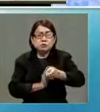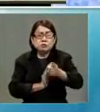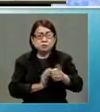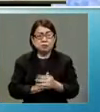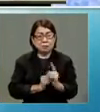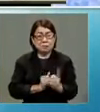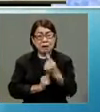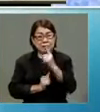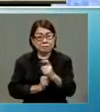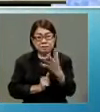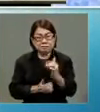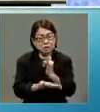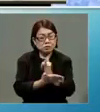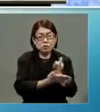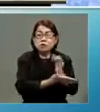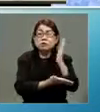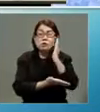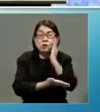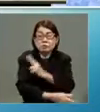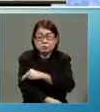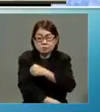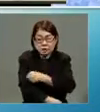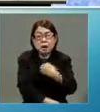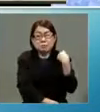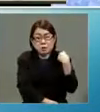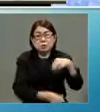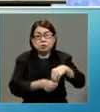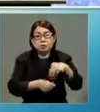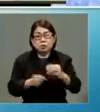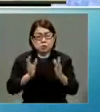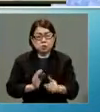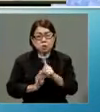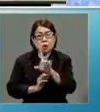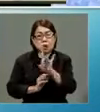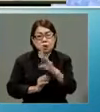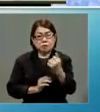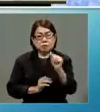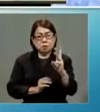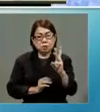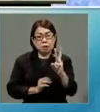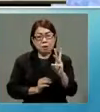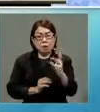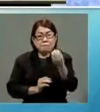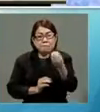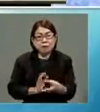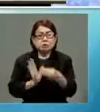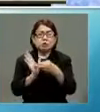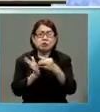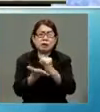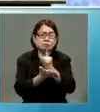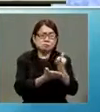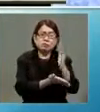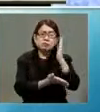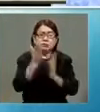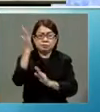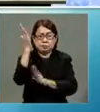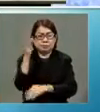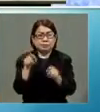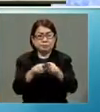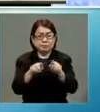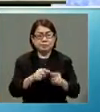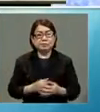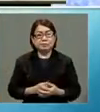ล116รายนะครับส่วนใหญ่ก็ยังอยู่ที่กรุงเทพมหานครและภาคใต้นะครับครับแล้วก็ไปดูนะ